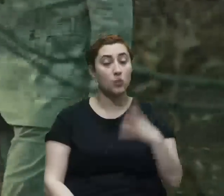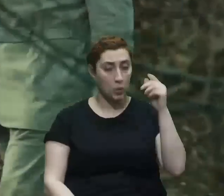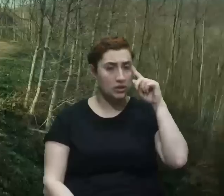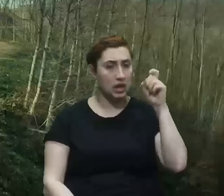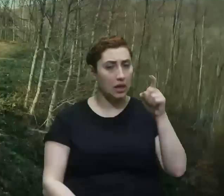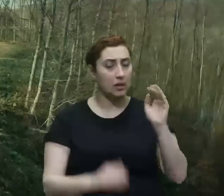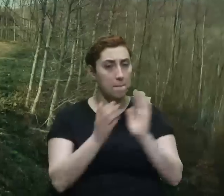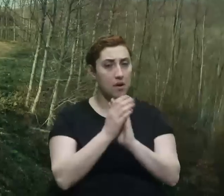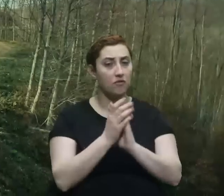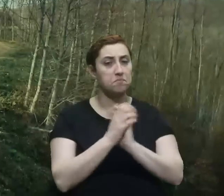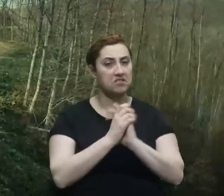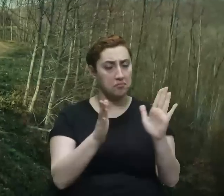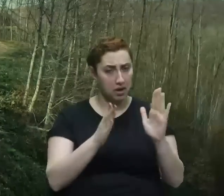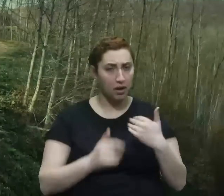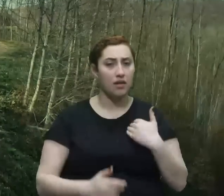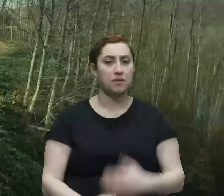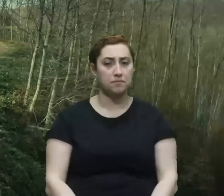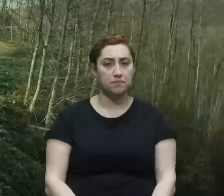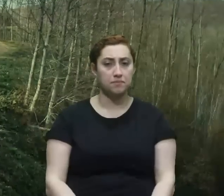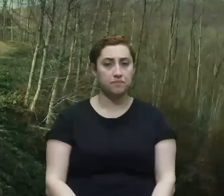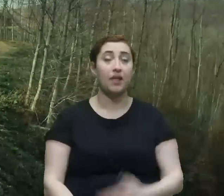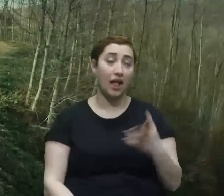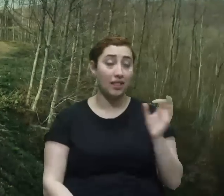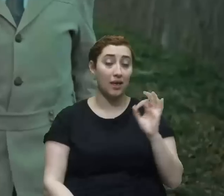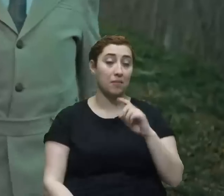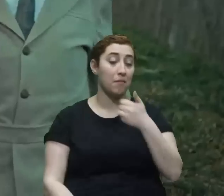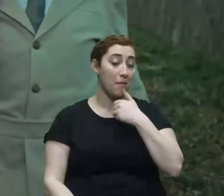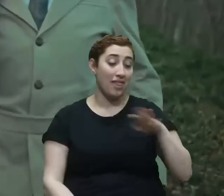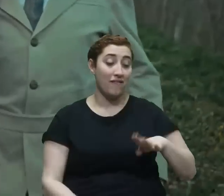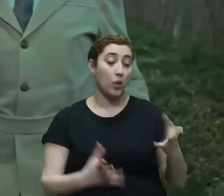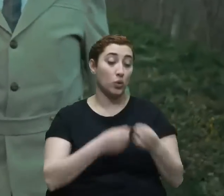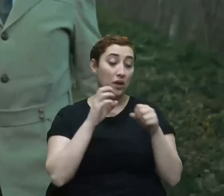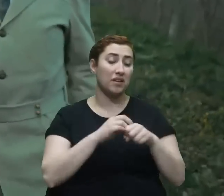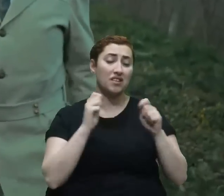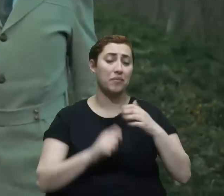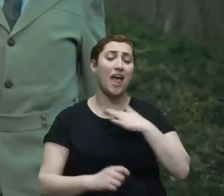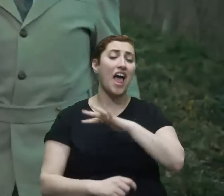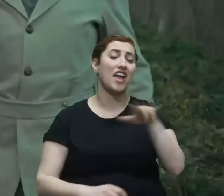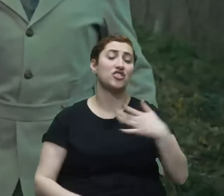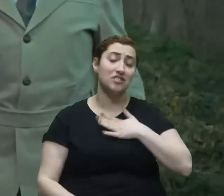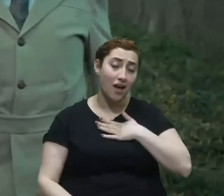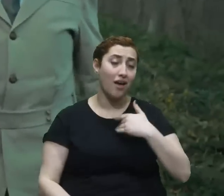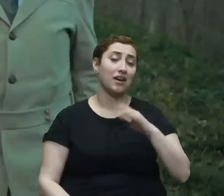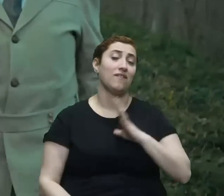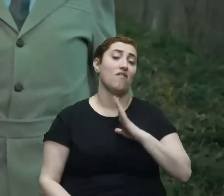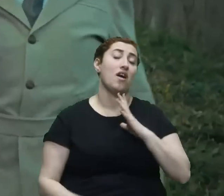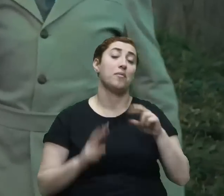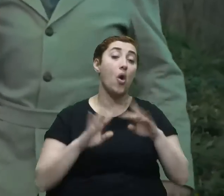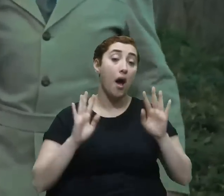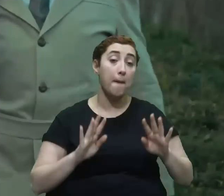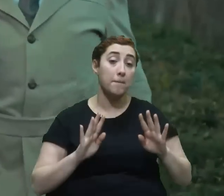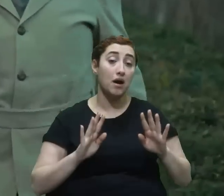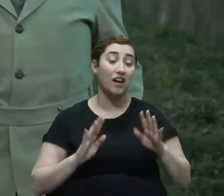Zekice, bravo. Tebrik ederim. E tabii bir babanın evladını kurtarmak için yaptığı her şeye saygı duyuyorum ben Miloş.